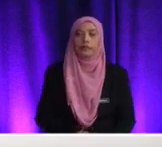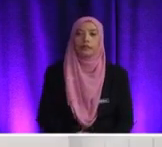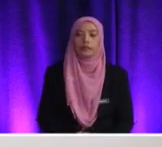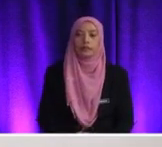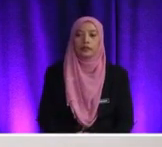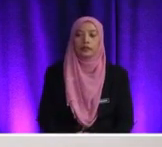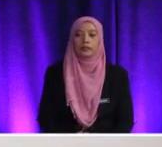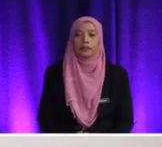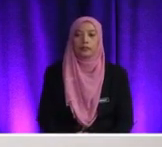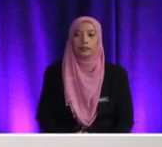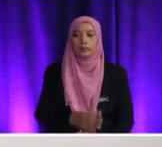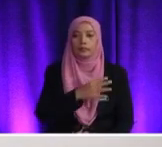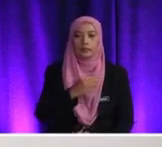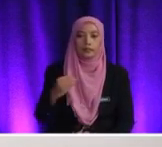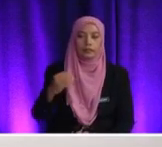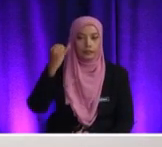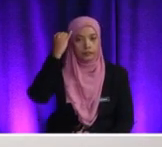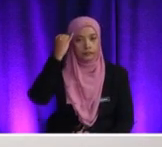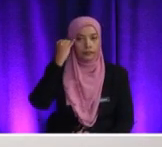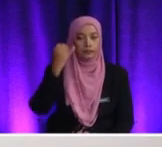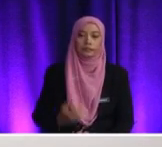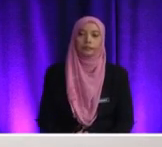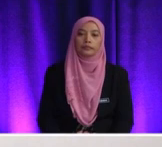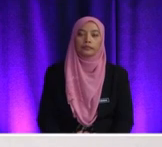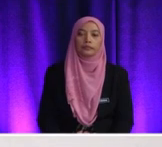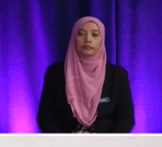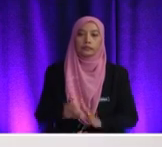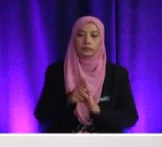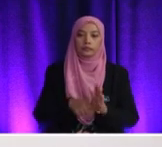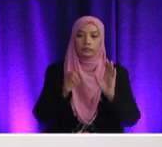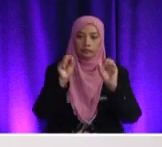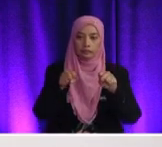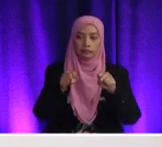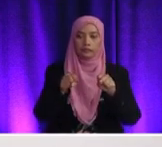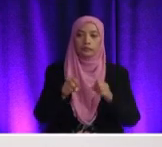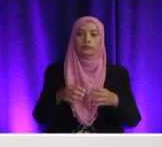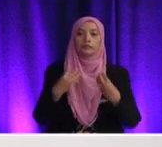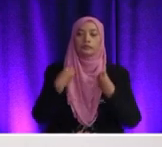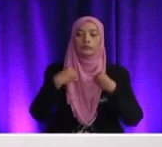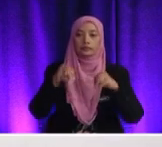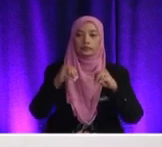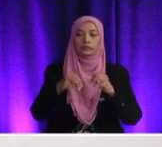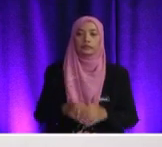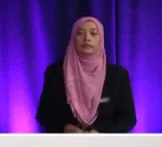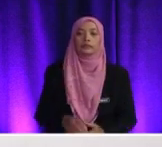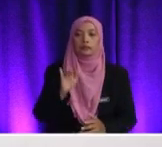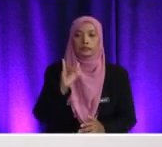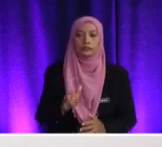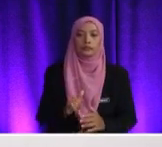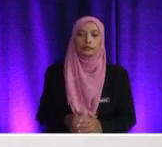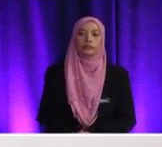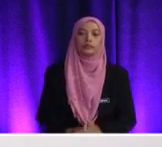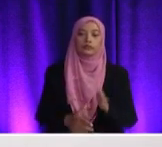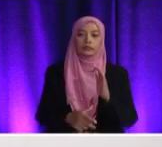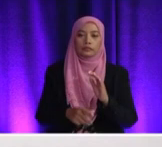Jerman dan lain-lain lagi sudah pasti ke boleh pasaran kita akan lebih tinggi berbanding raket yang menguasai satu base